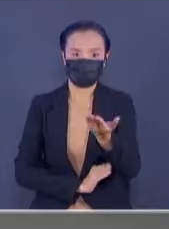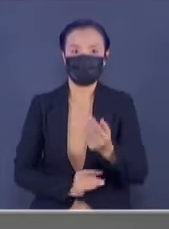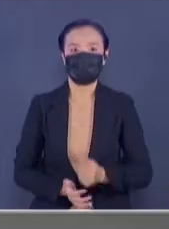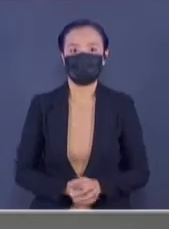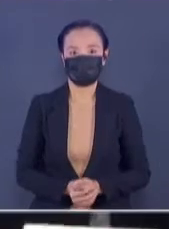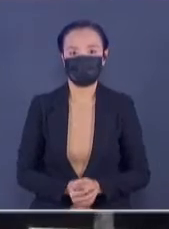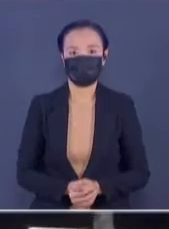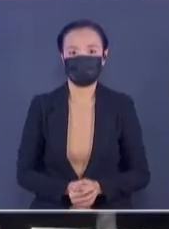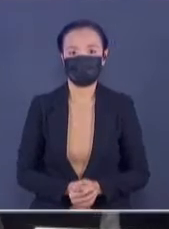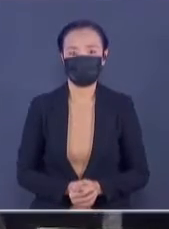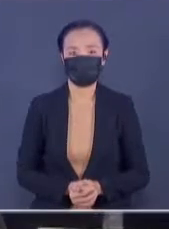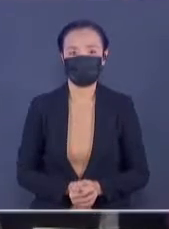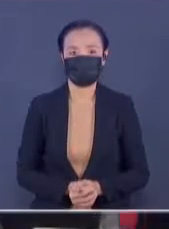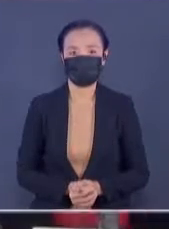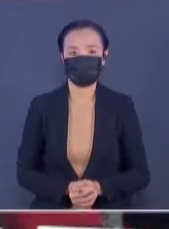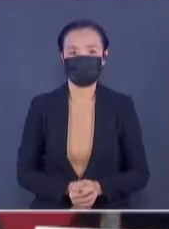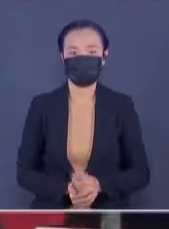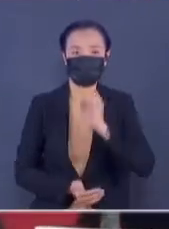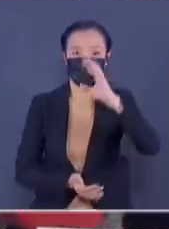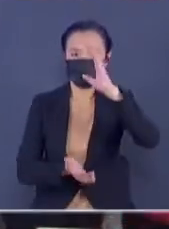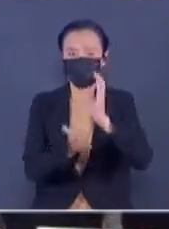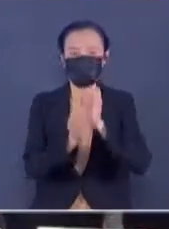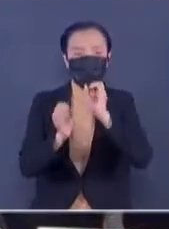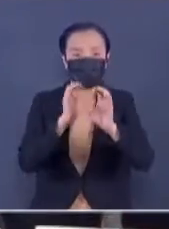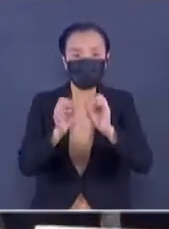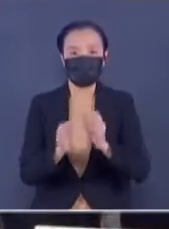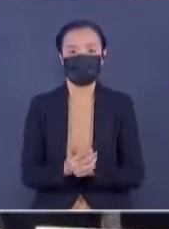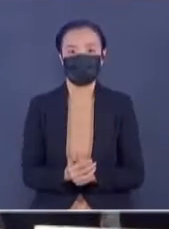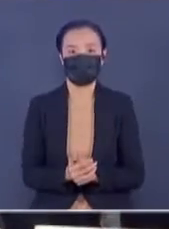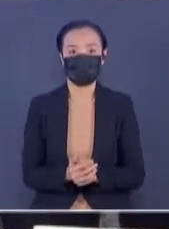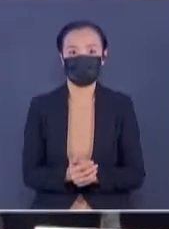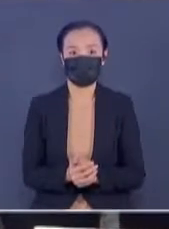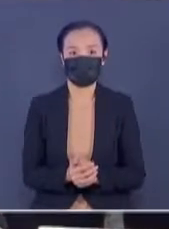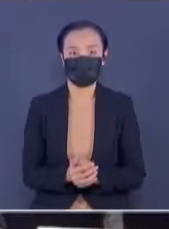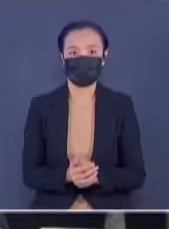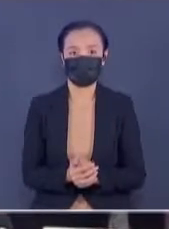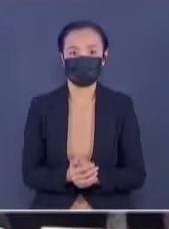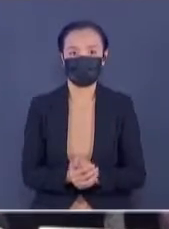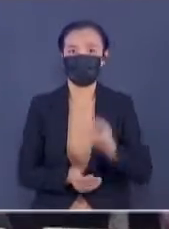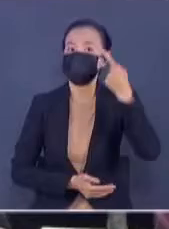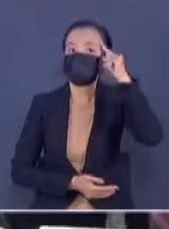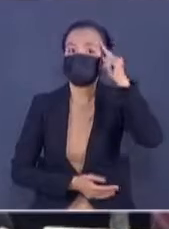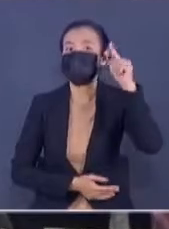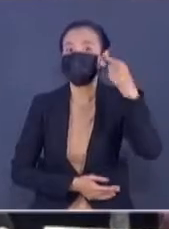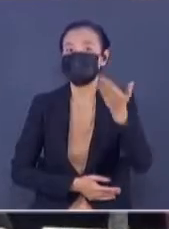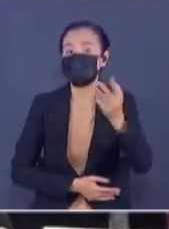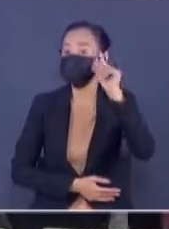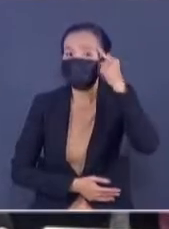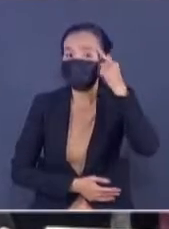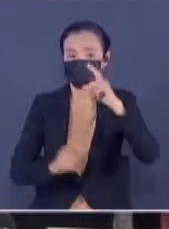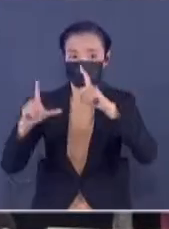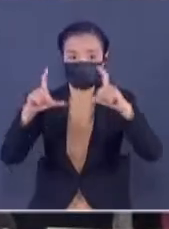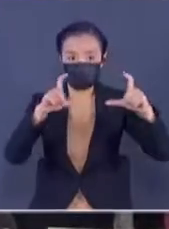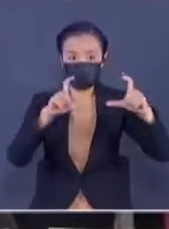ค่ะ ก็จะมีแจ้งความนู่นนี่นั่นก็คือเรื่องที่หนึ่งแอนชิลีเขาไม่ได้รู้เรื่องหรอกค่ะเพราะว่าเวลาถ่ายรูปเนี่ย